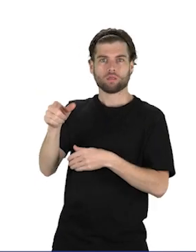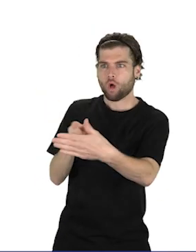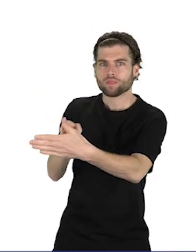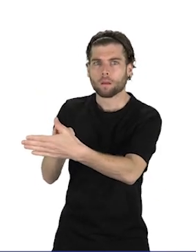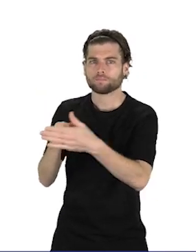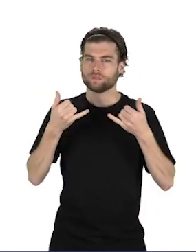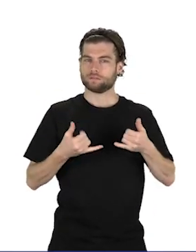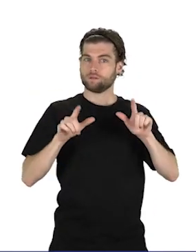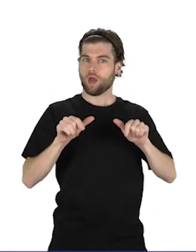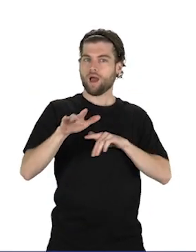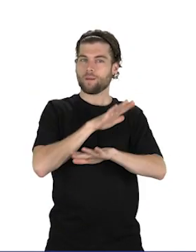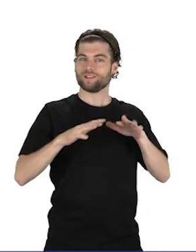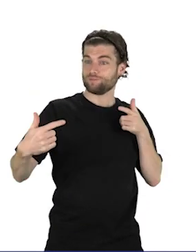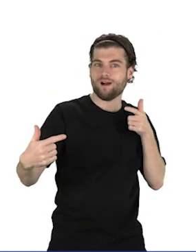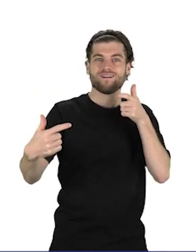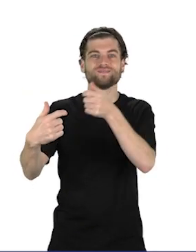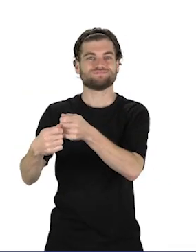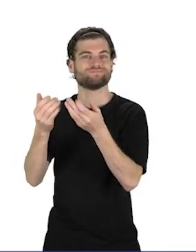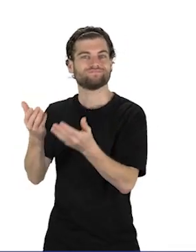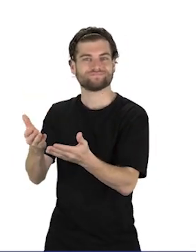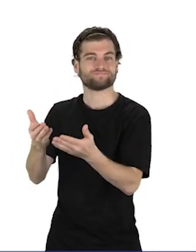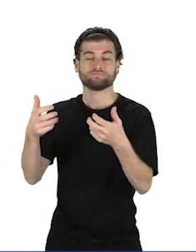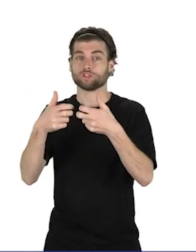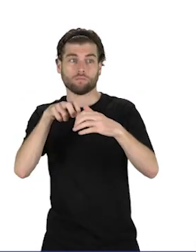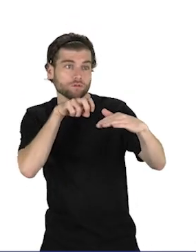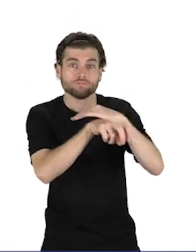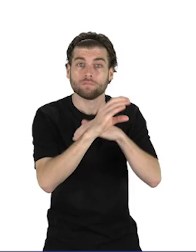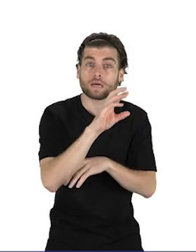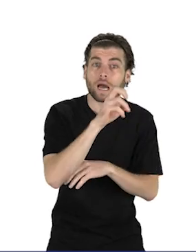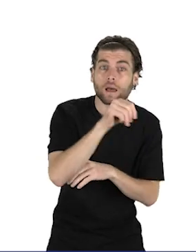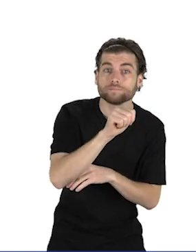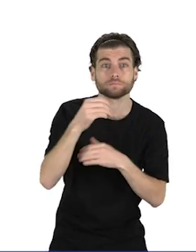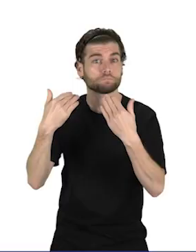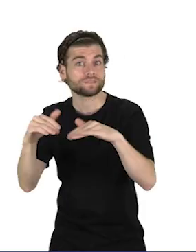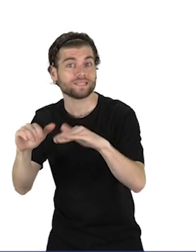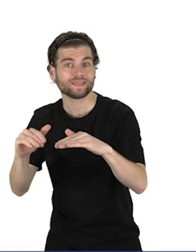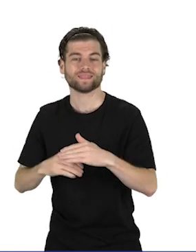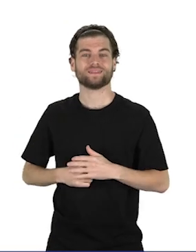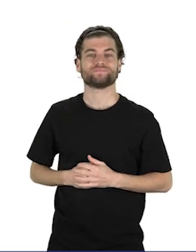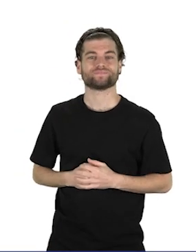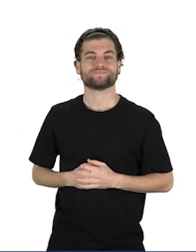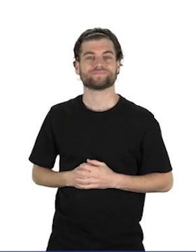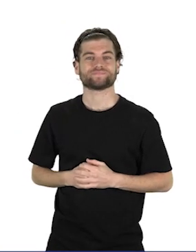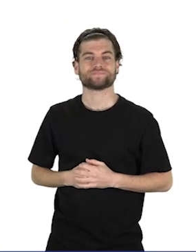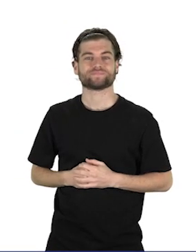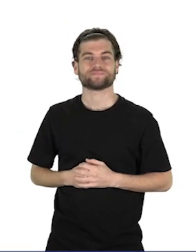puisse aujourd'hui, elle, par rapport à son handicap, accéder au Krebs ou à la piscine.